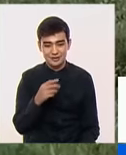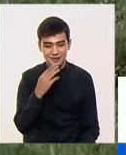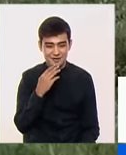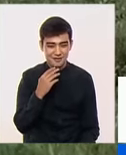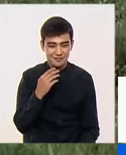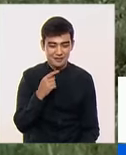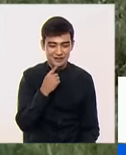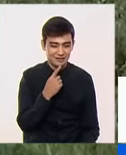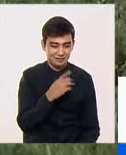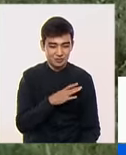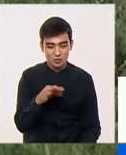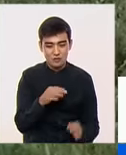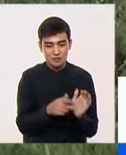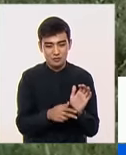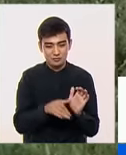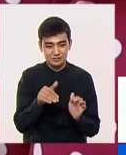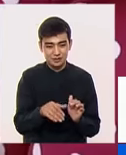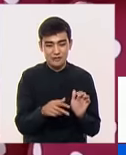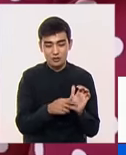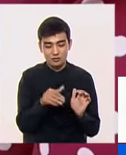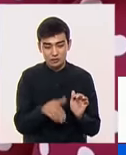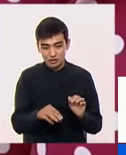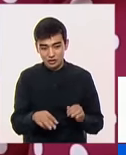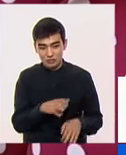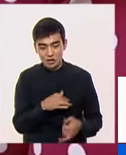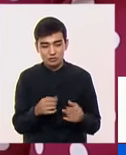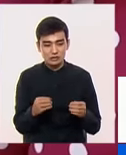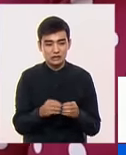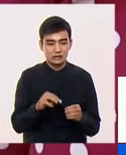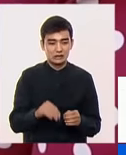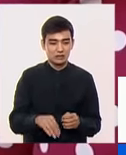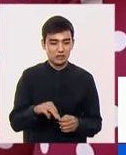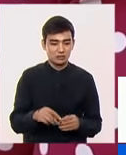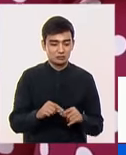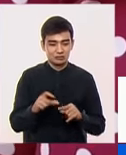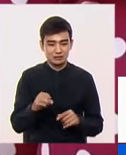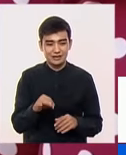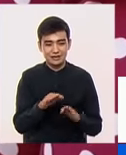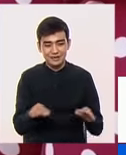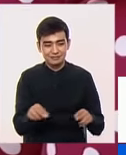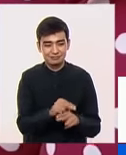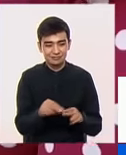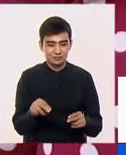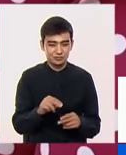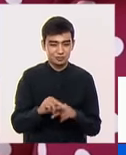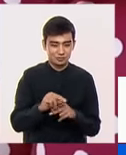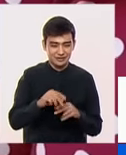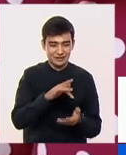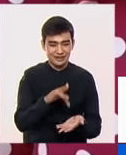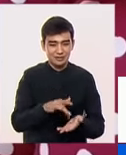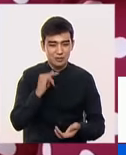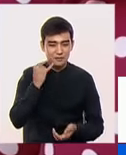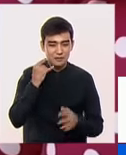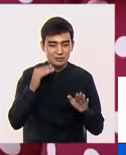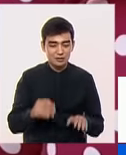или 8000 тенге теперь будут 10000 евгения а насколько подорожали услуги детских учебных центров у вас павлодаре